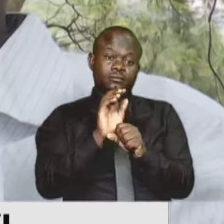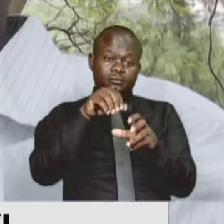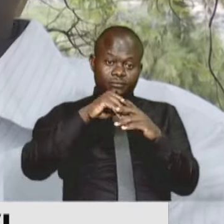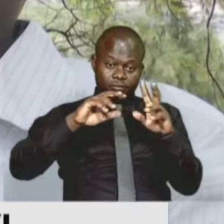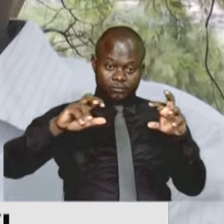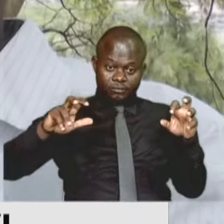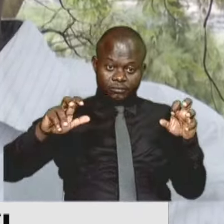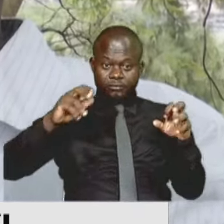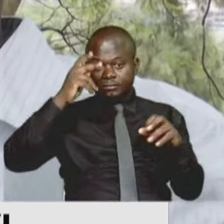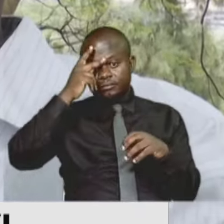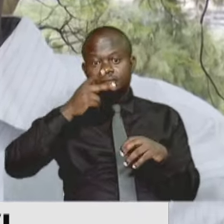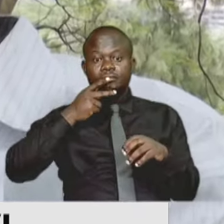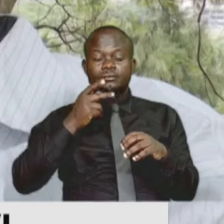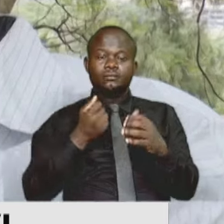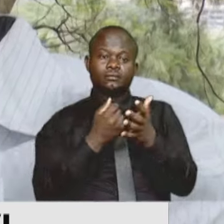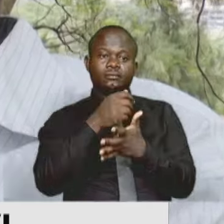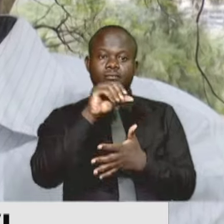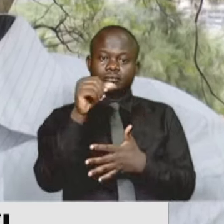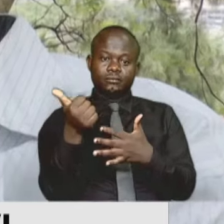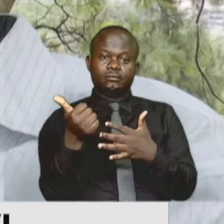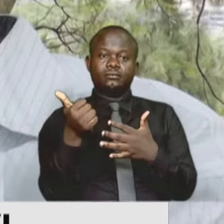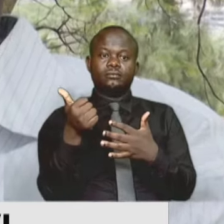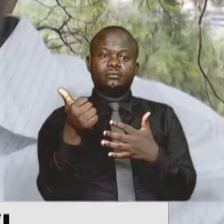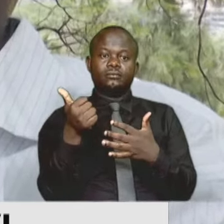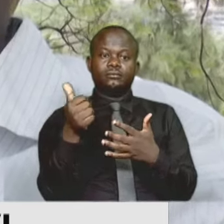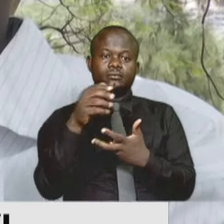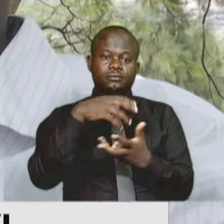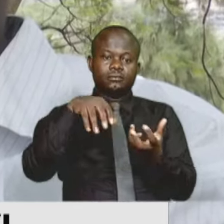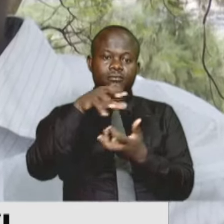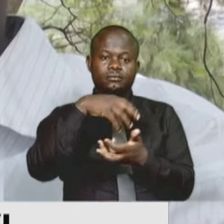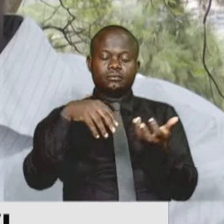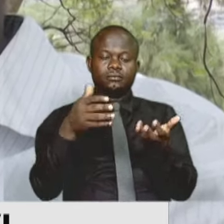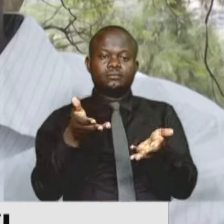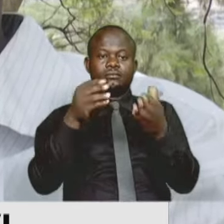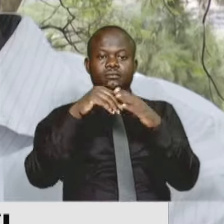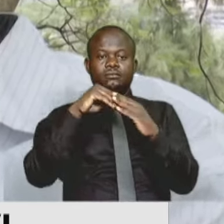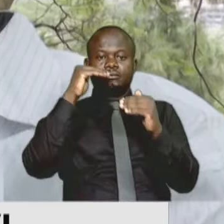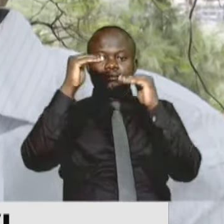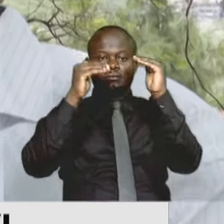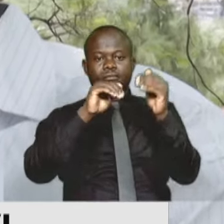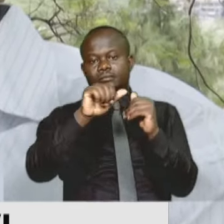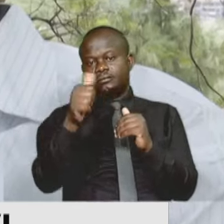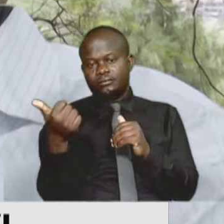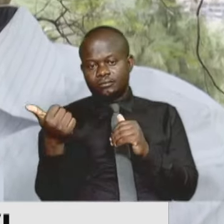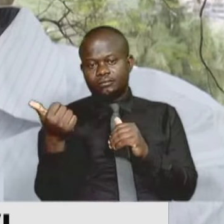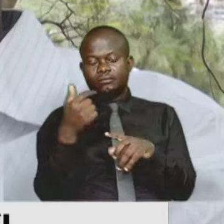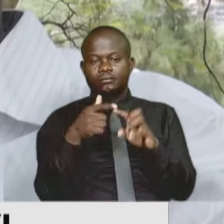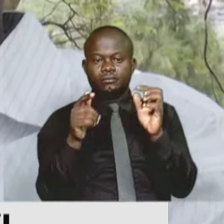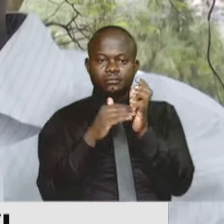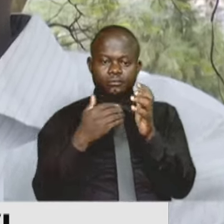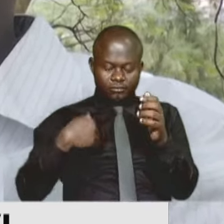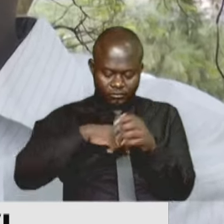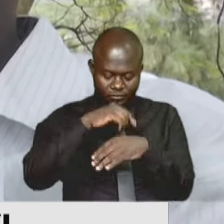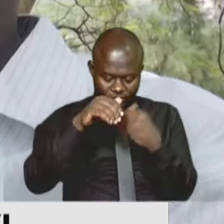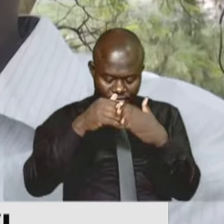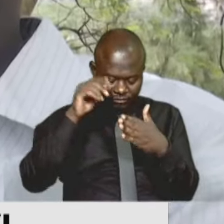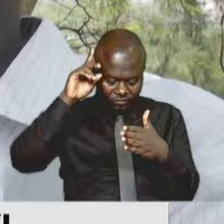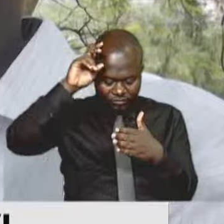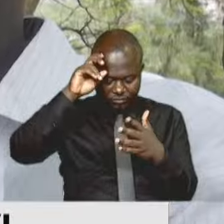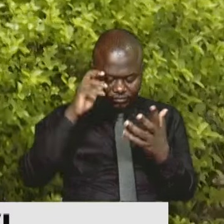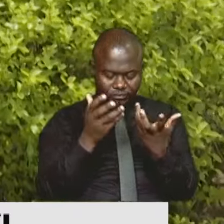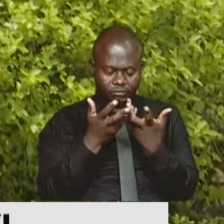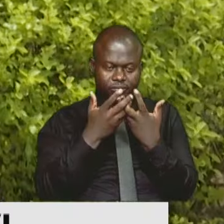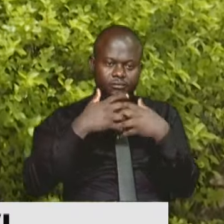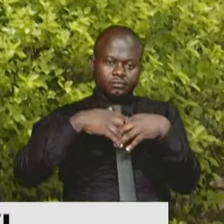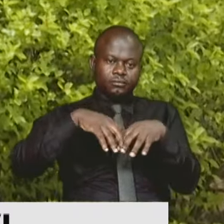guteza indifa cyangwa se guteza indi rwaserera yo kuzamuka mu nzego zindi. Akunya nakumva ko kunga ibyo byari byo